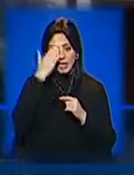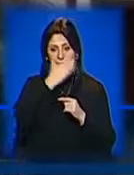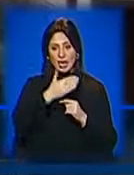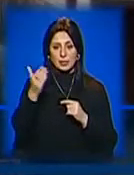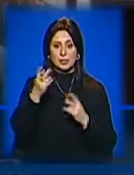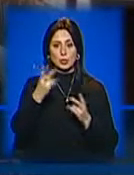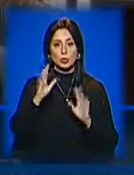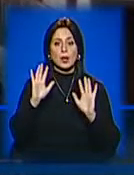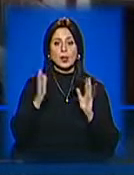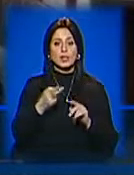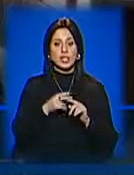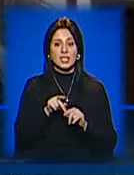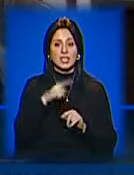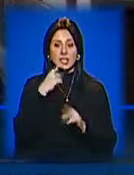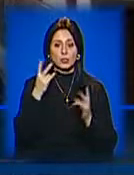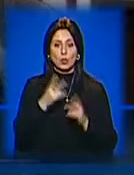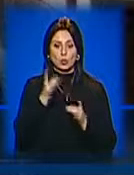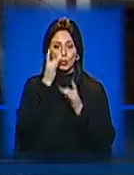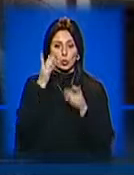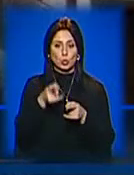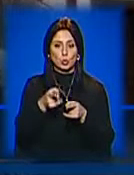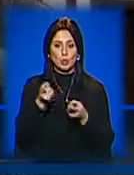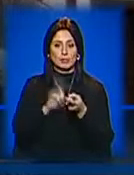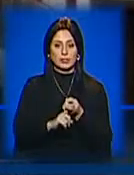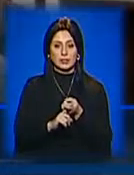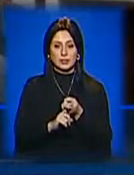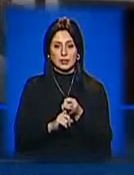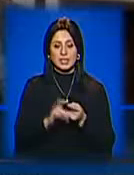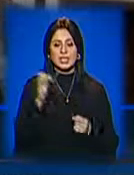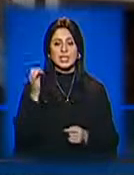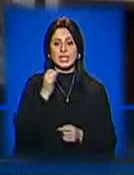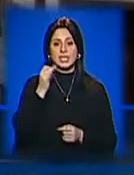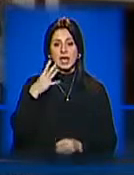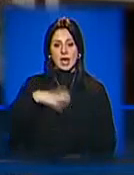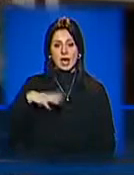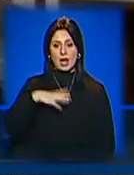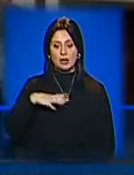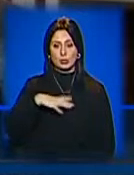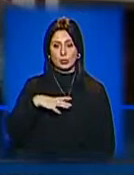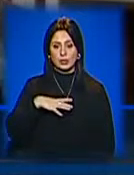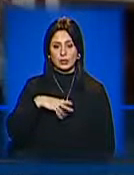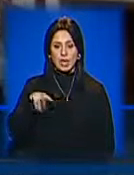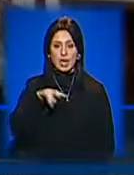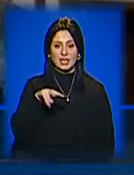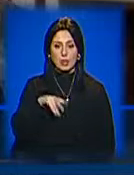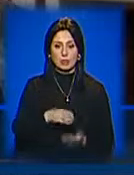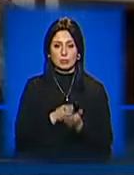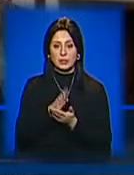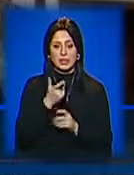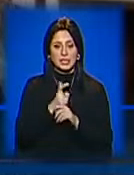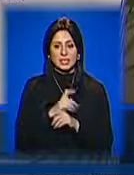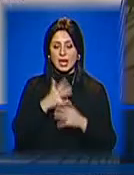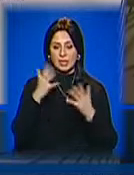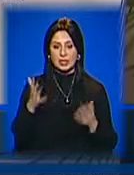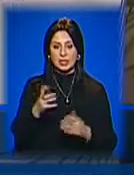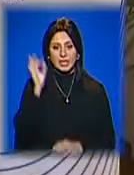ერებთან უნდა მოხდეს, ეს რა თქმა უნდა კულტურაზე გავლით უნდა მოხდეს. ინტერესი ქართული ლიტერატურის მიმართ არის